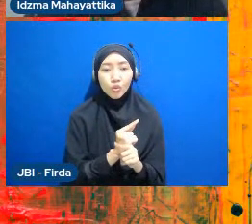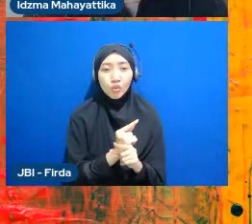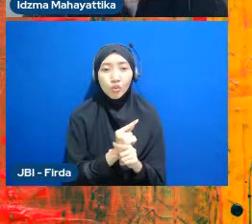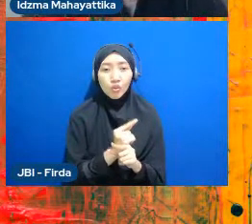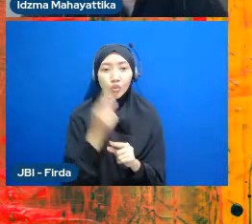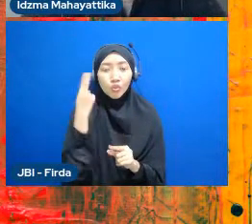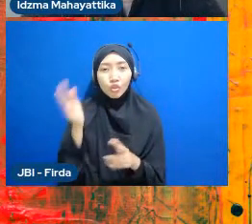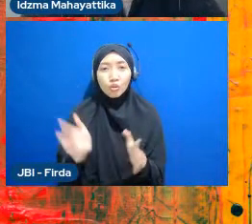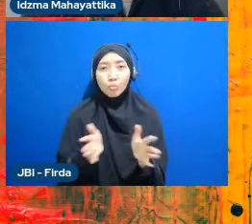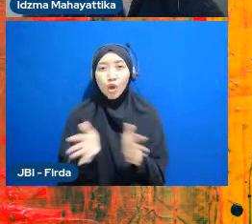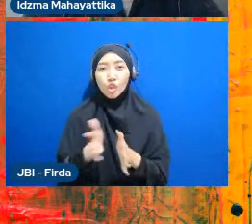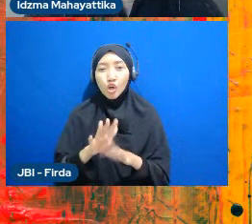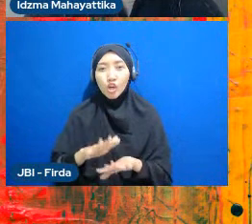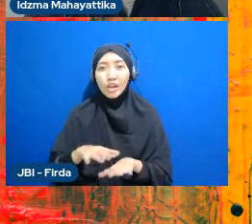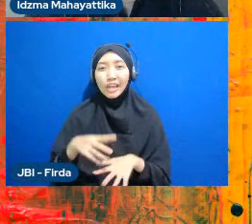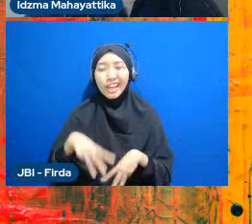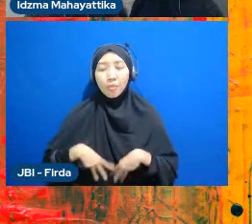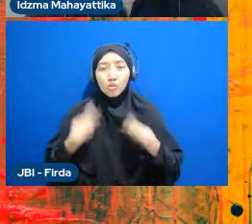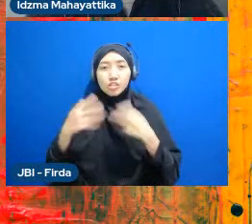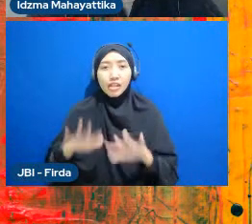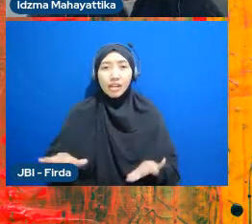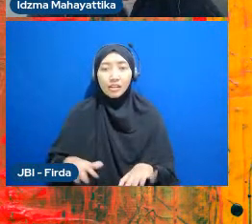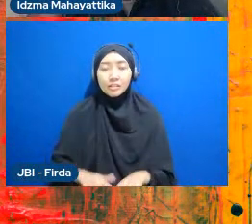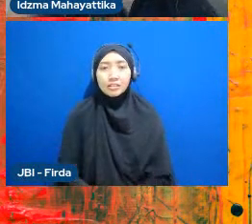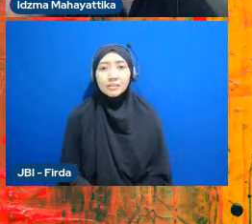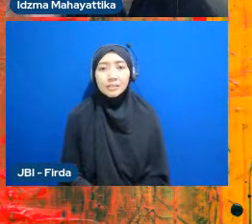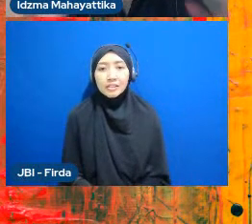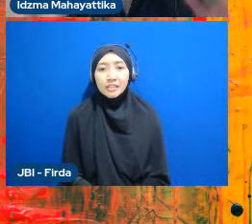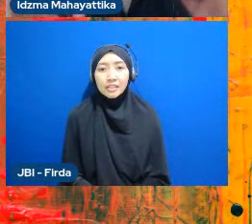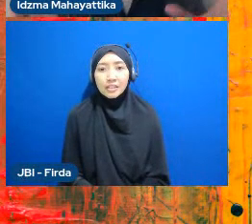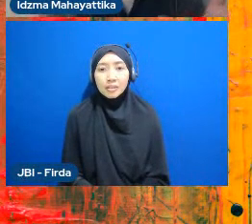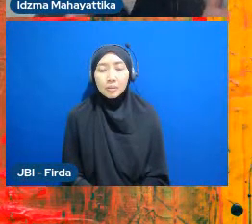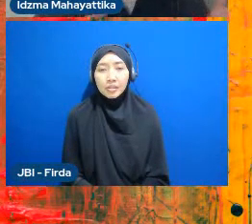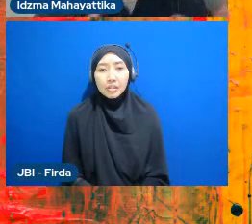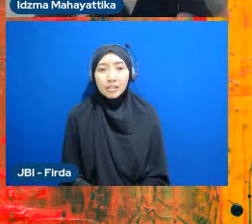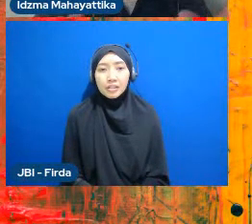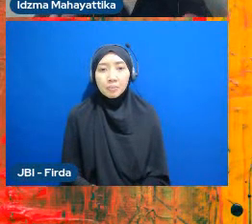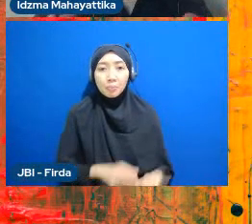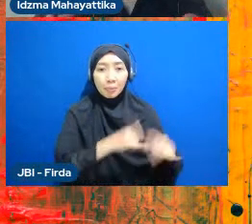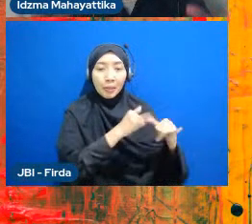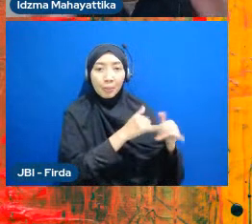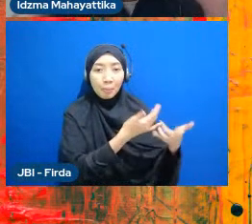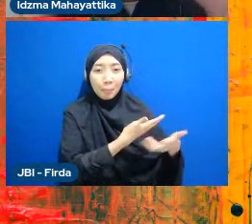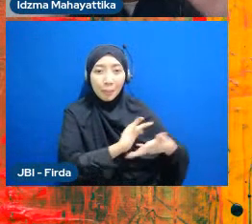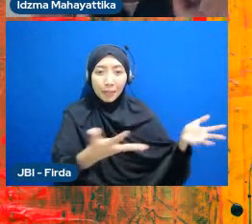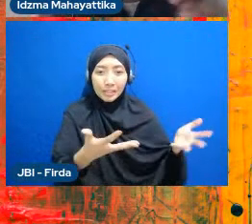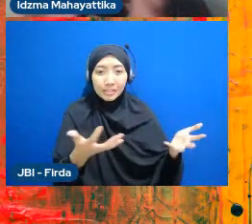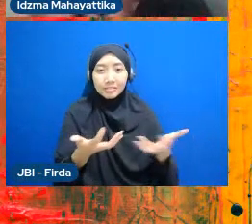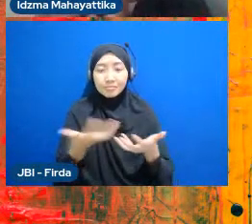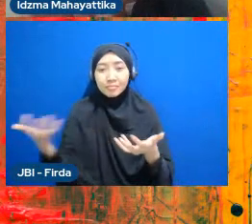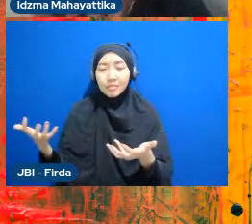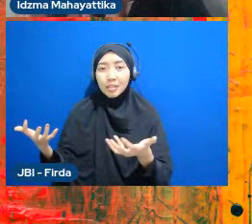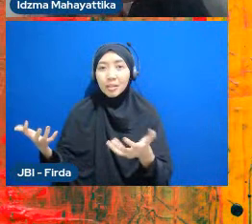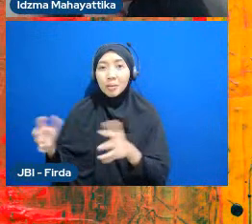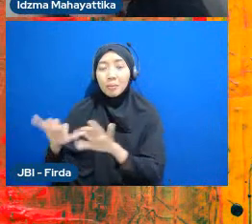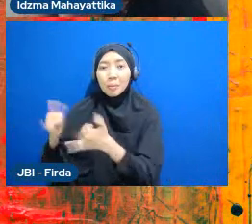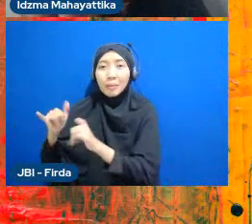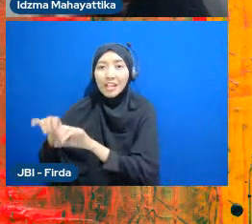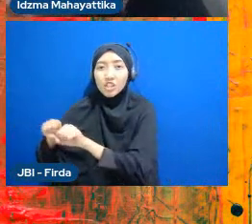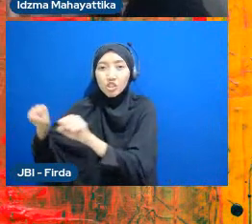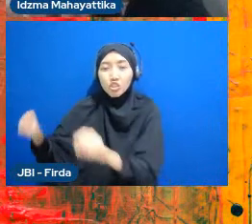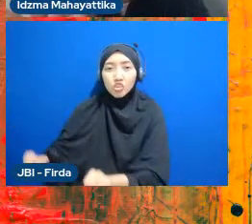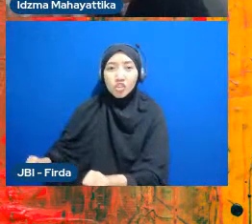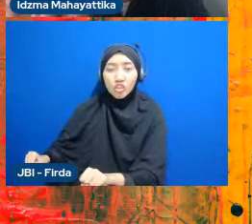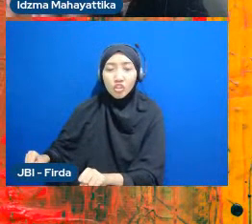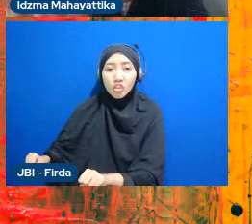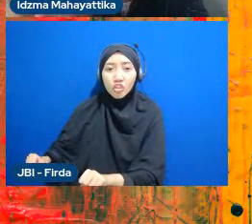emosi. Jadi saya mulai dari bermain bebas dan bermain terstruktur. Jadi kalau kita intinya gini lah, free play itu mainnya